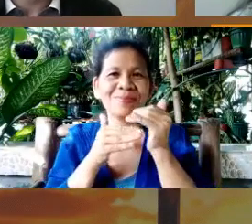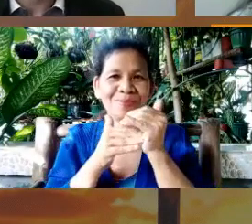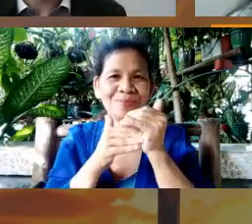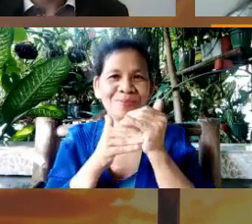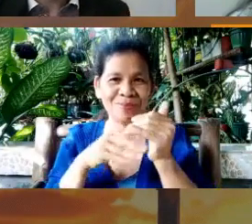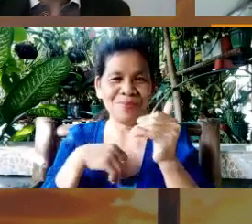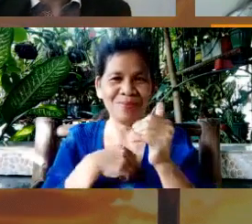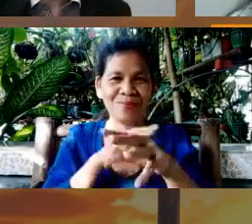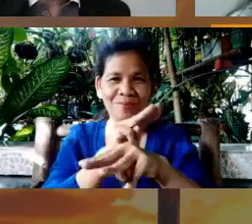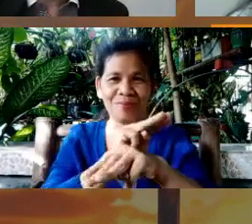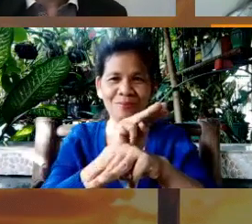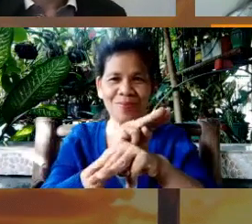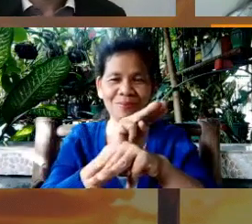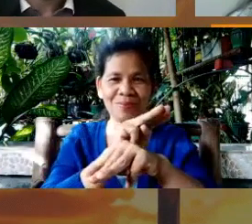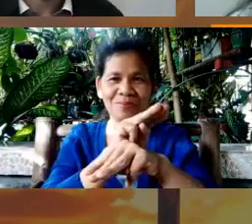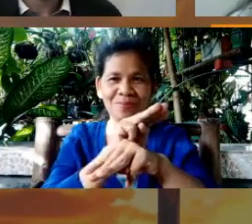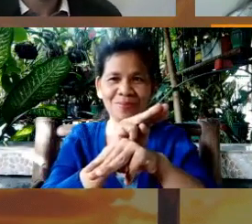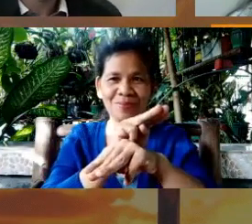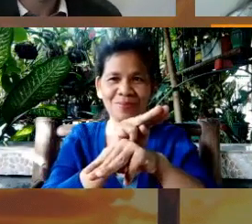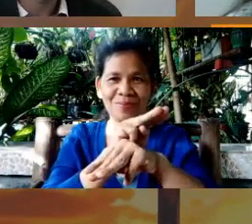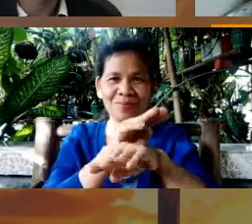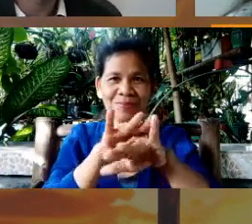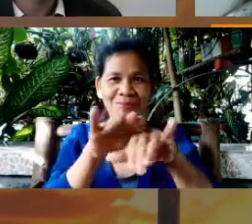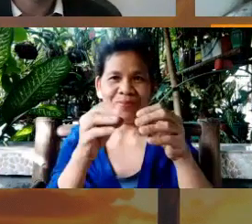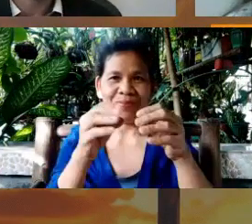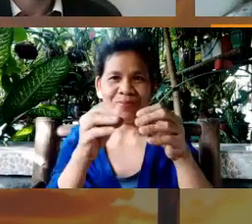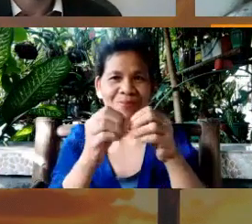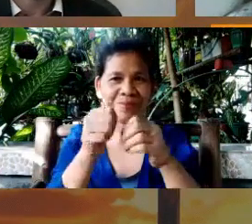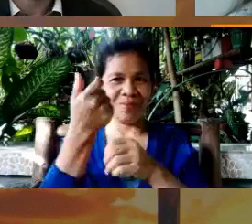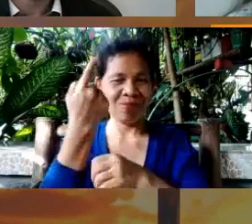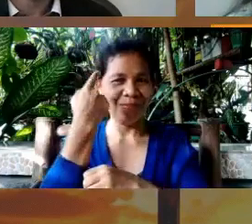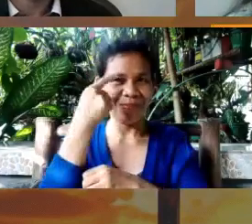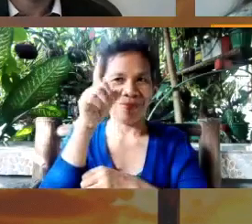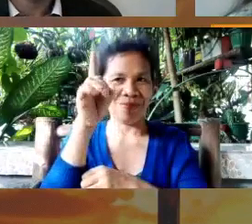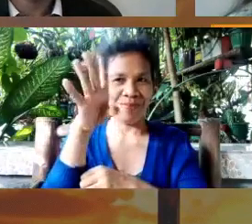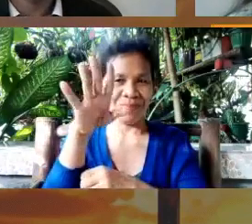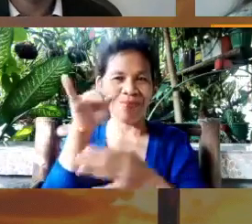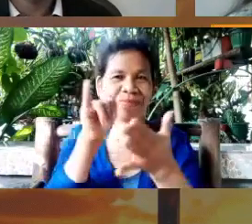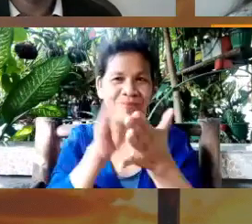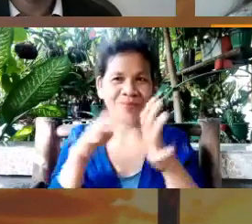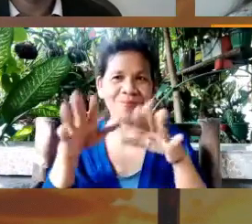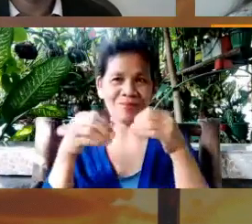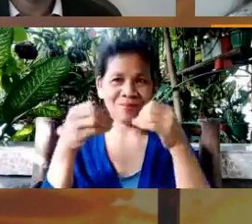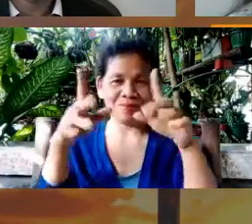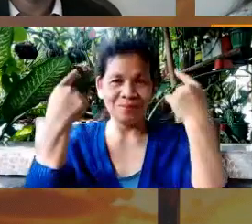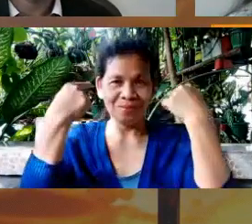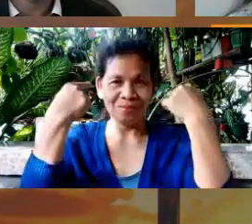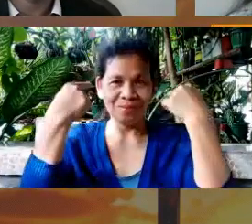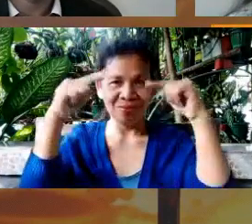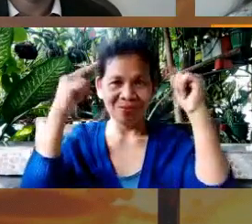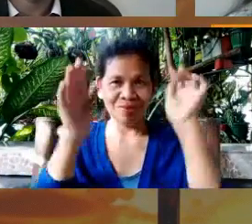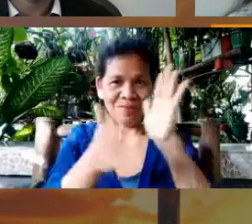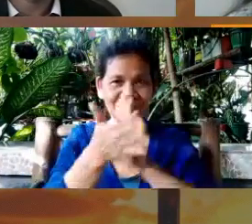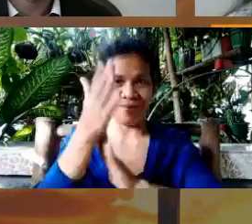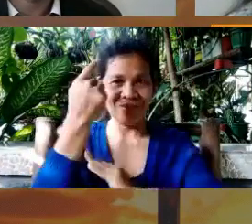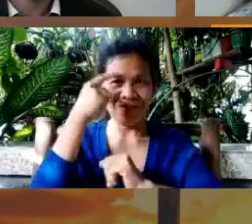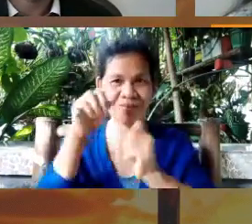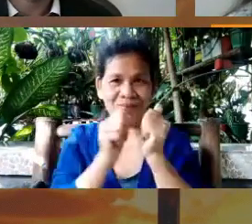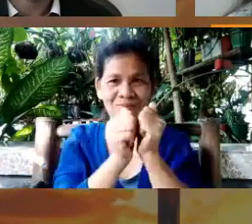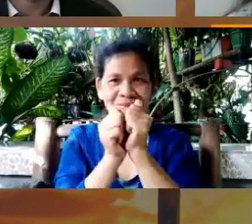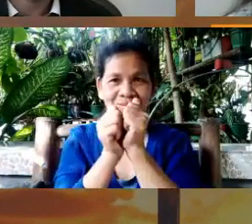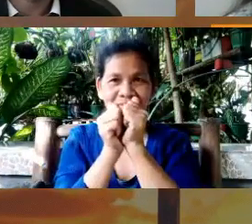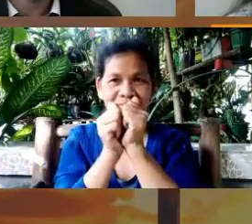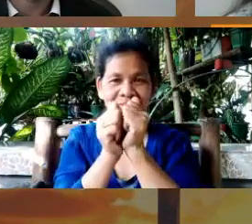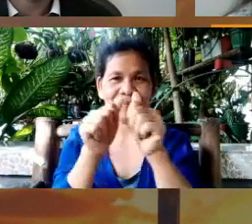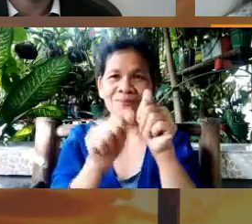nito. At gayon din, higit sa lahat sa ating mahal na Diyos na patuloy na nagbibigay ng tagumpay sa ating pagsasama sa